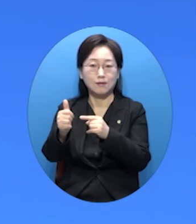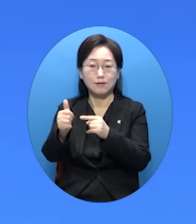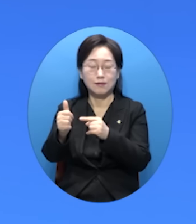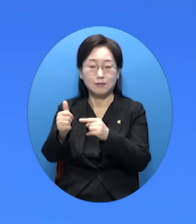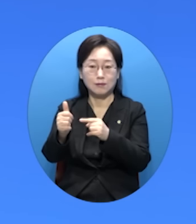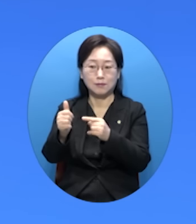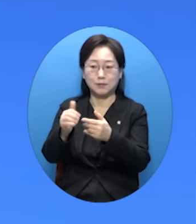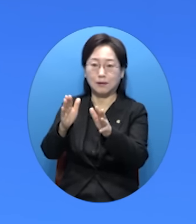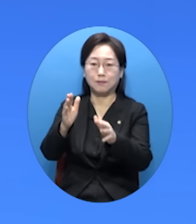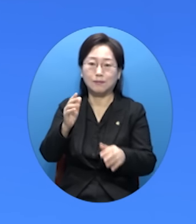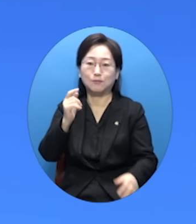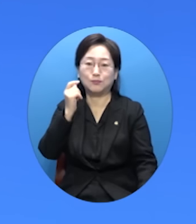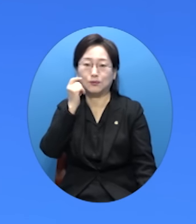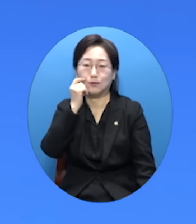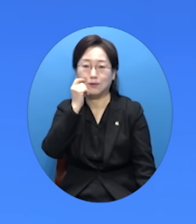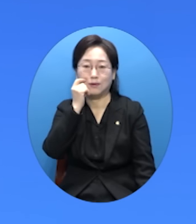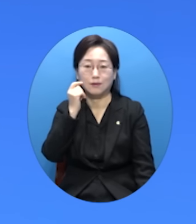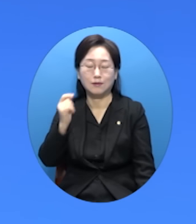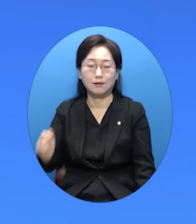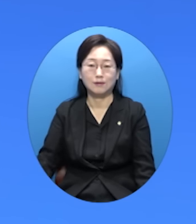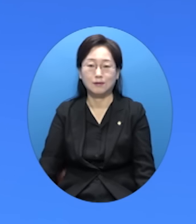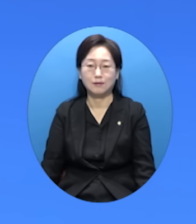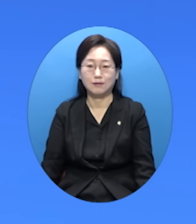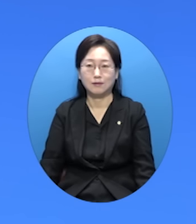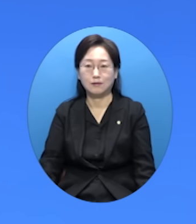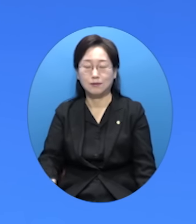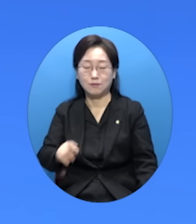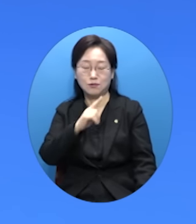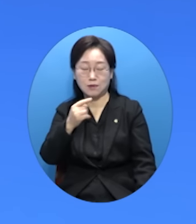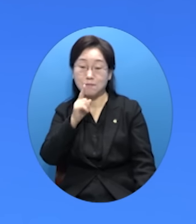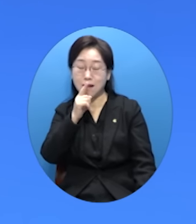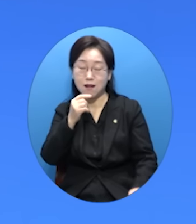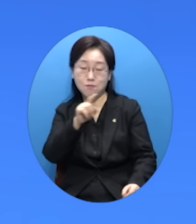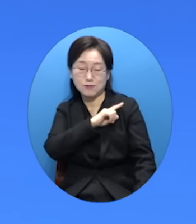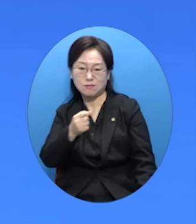함부로 대하지 못했습니다. 말보다는 주먹이 앞서 나가고